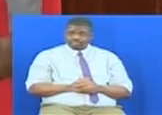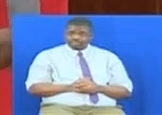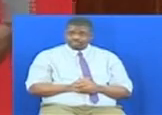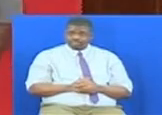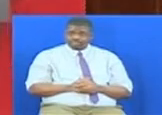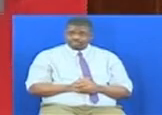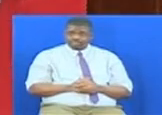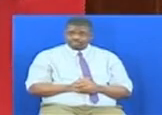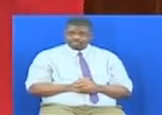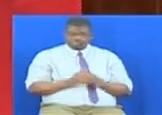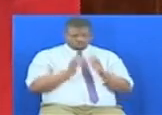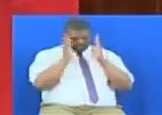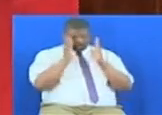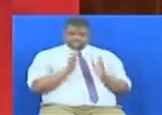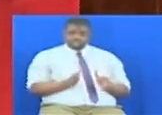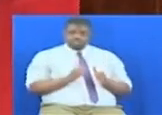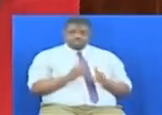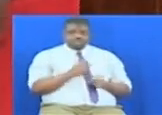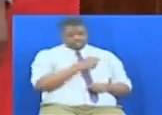Mheshimiwa Rais Magufuli.